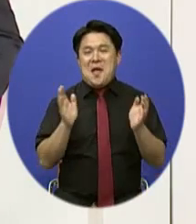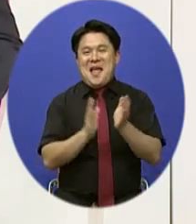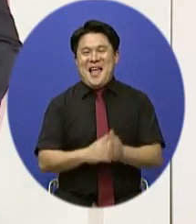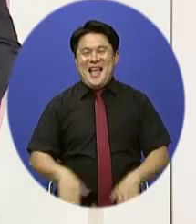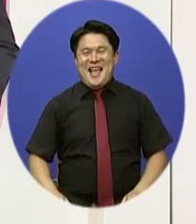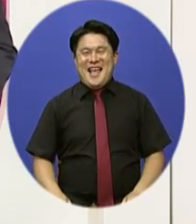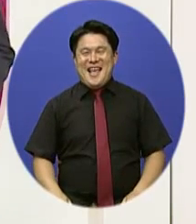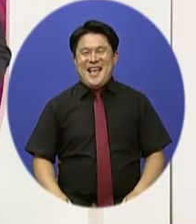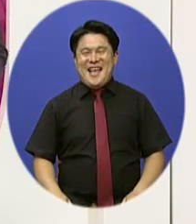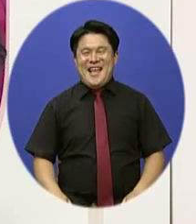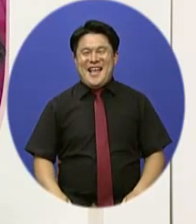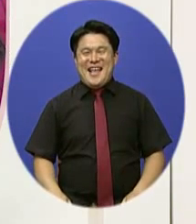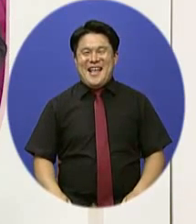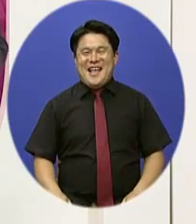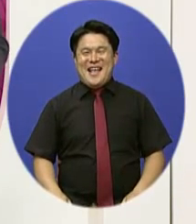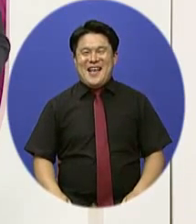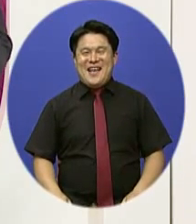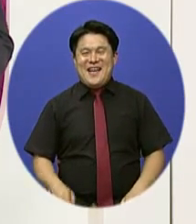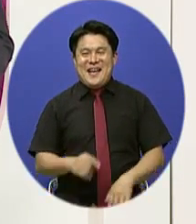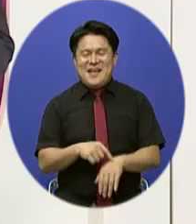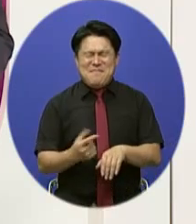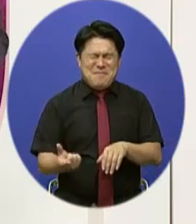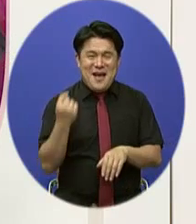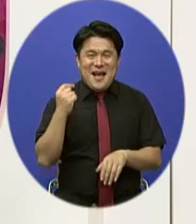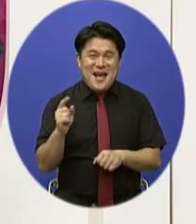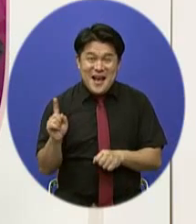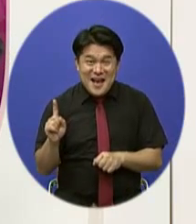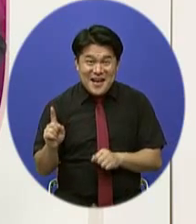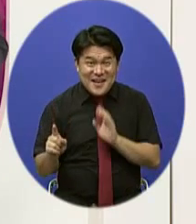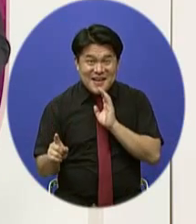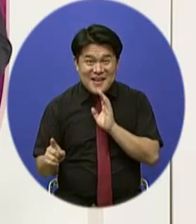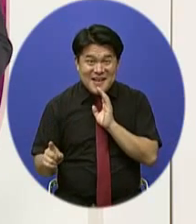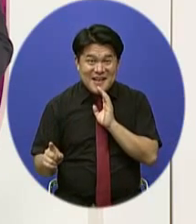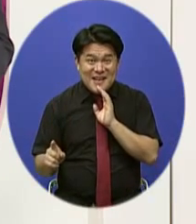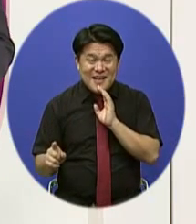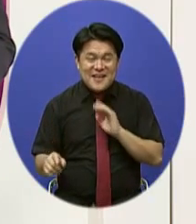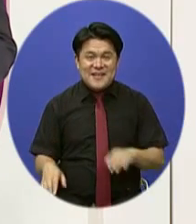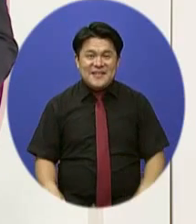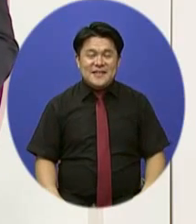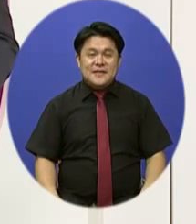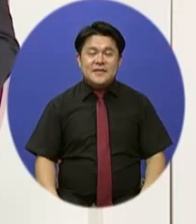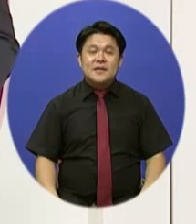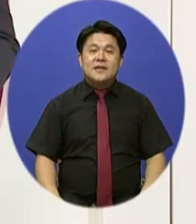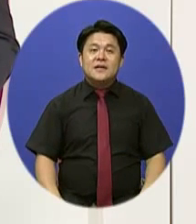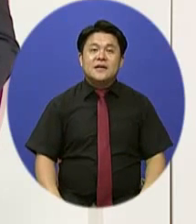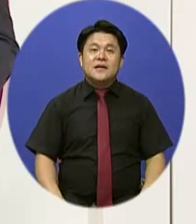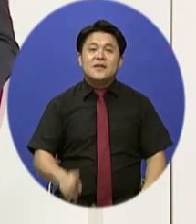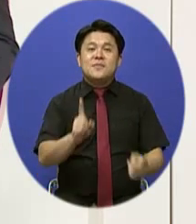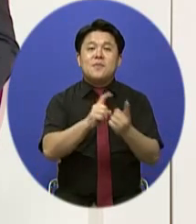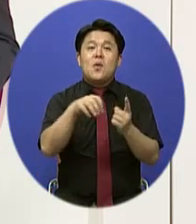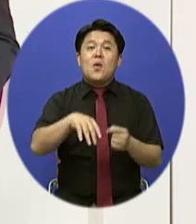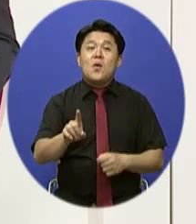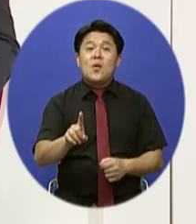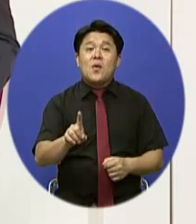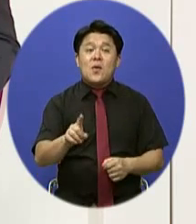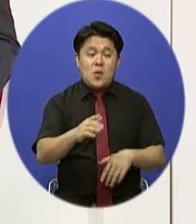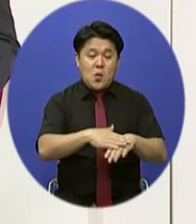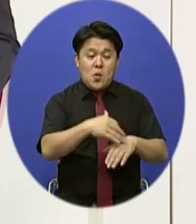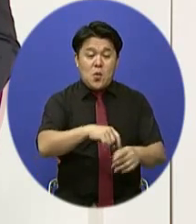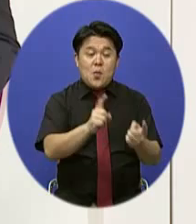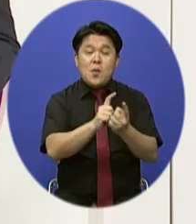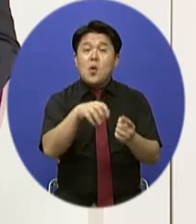됐네요. 예. 세월 참 빠르지요. 네. 그 어디서 만났어요? 첫 만남을. 누가요?